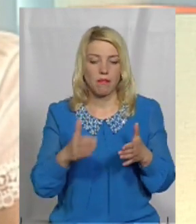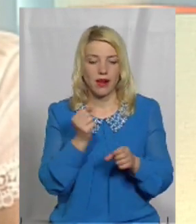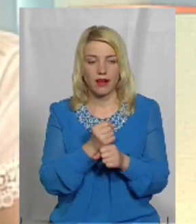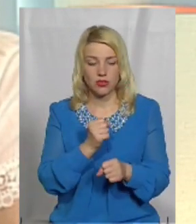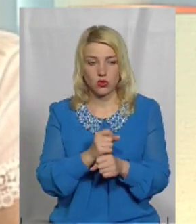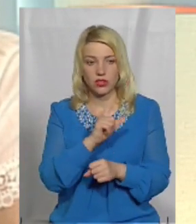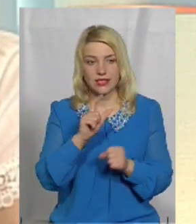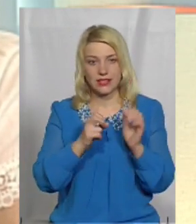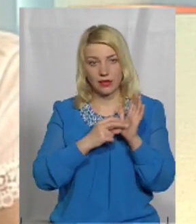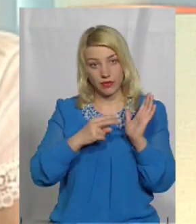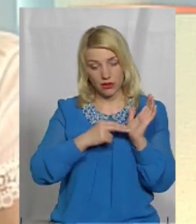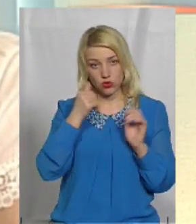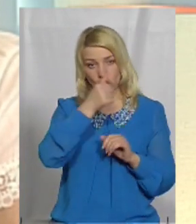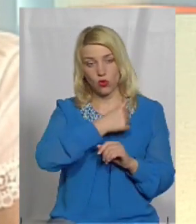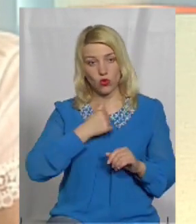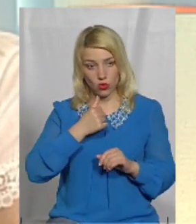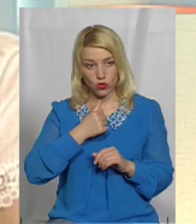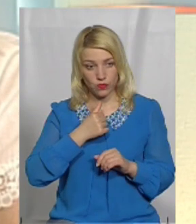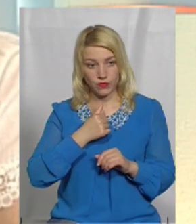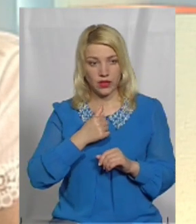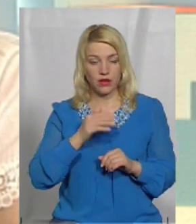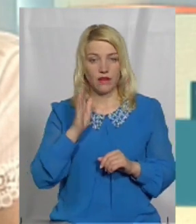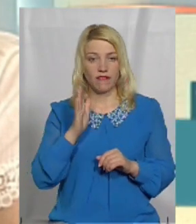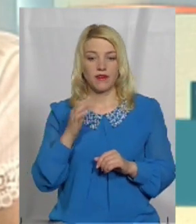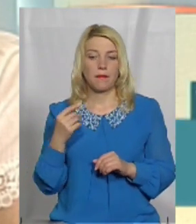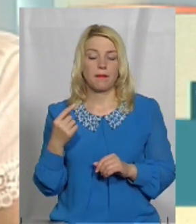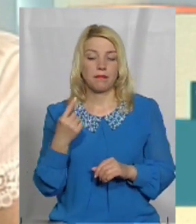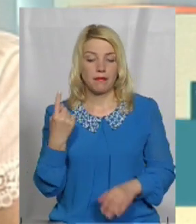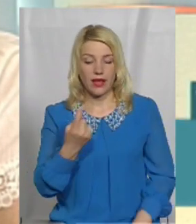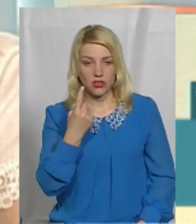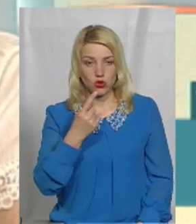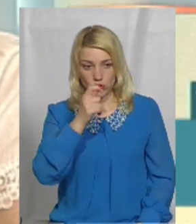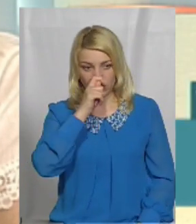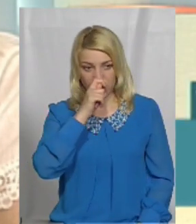працює з 2017 року. В 1 квітня